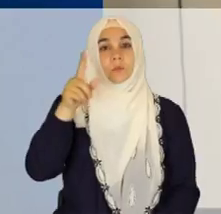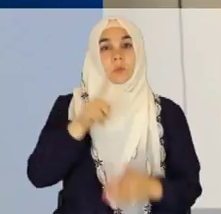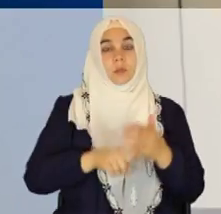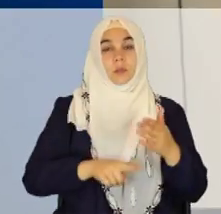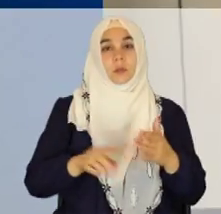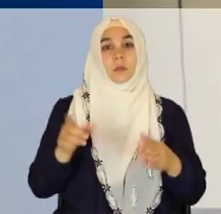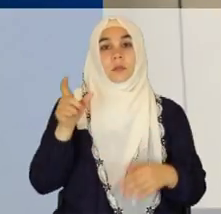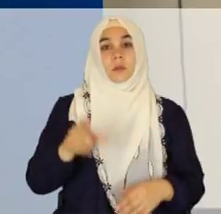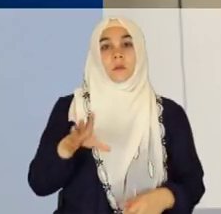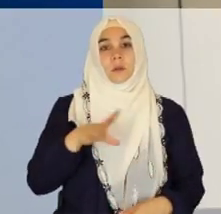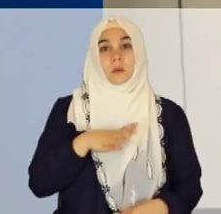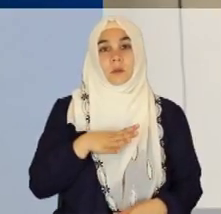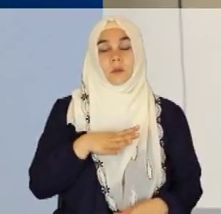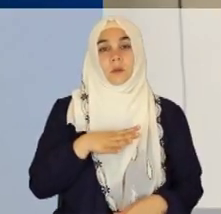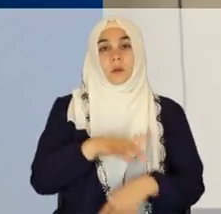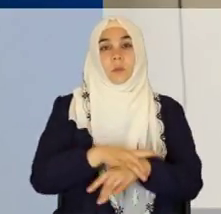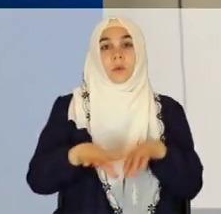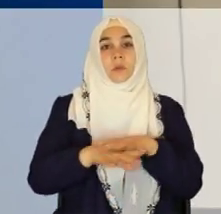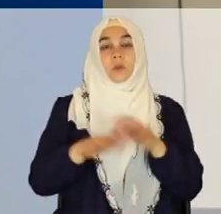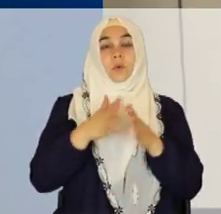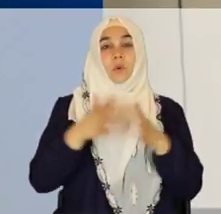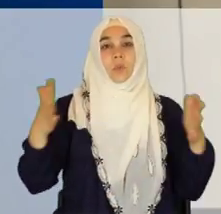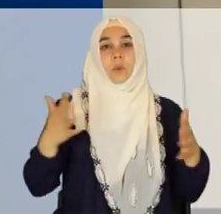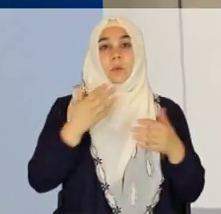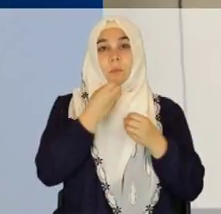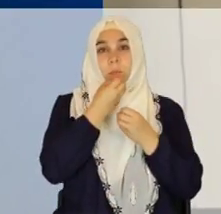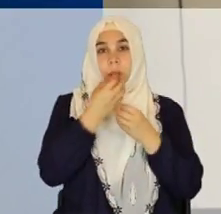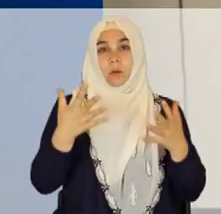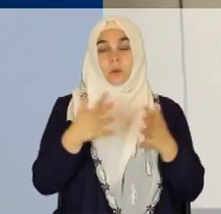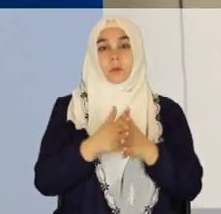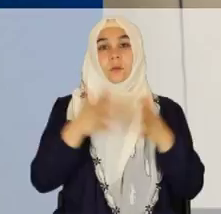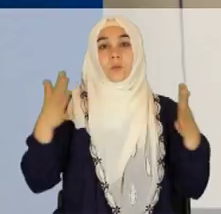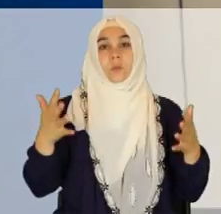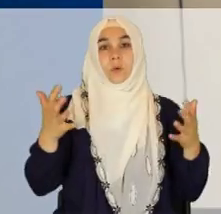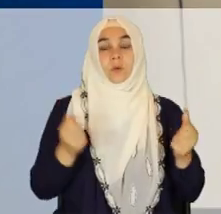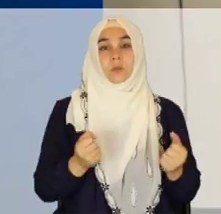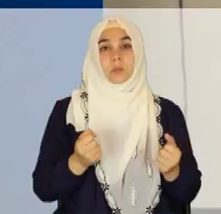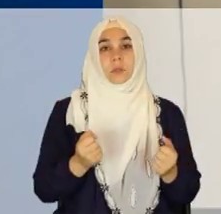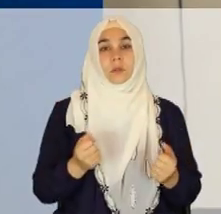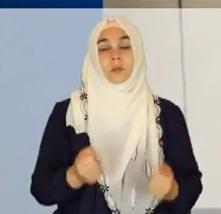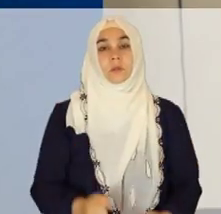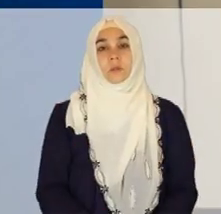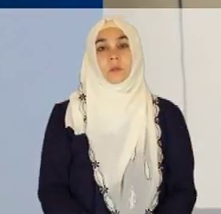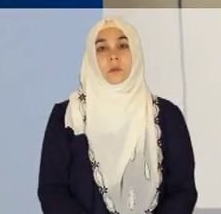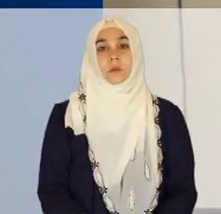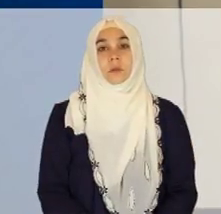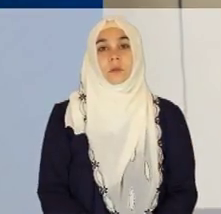bandalar juda ko'p xayr barakotlarga sohib bo'ladilar.